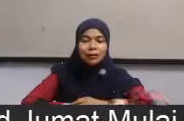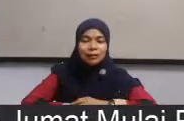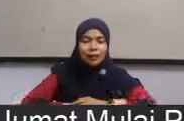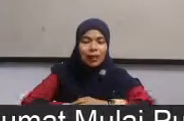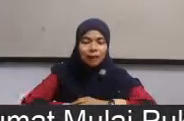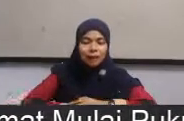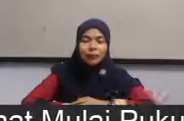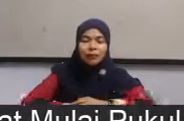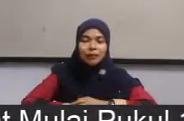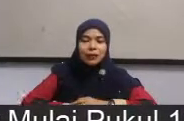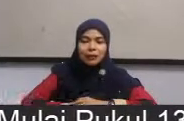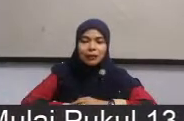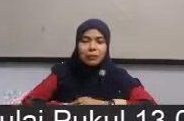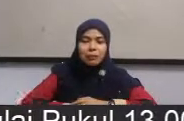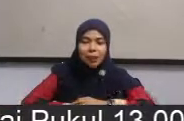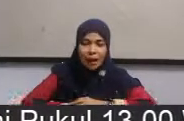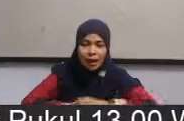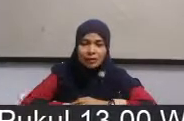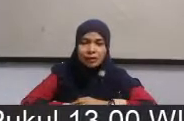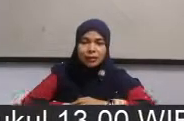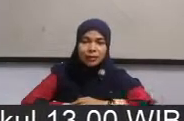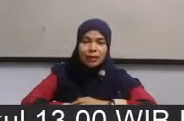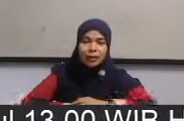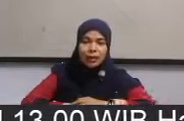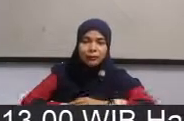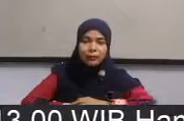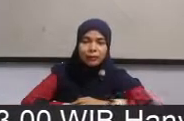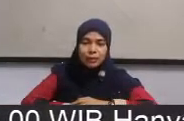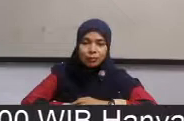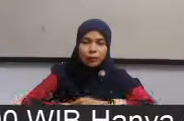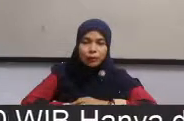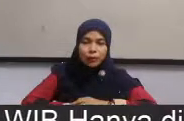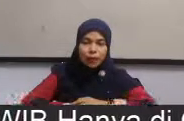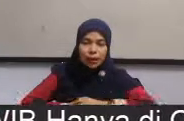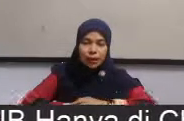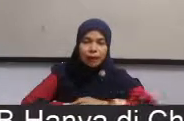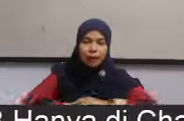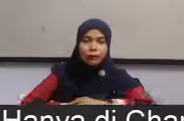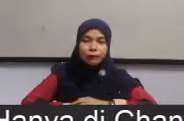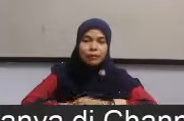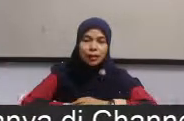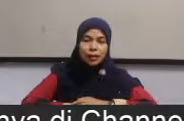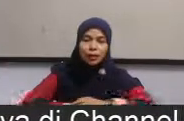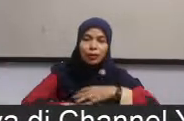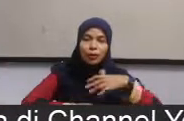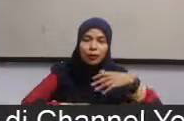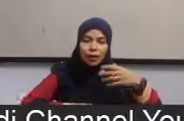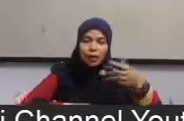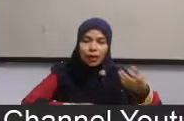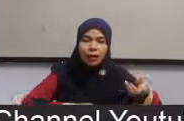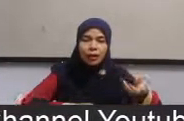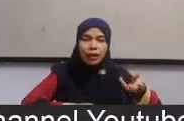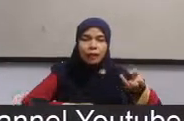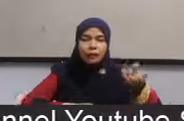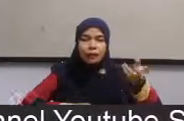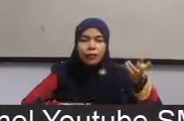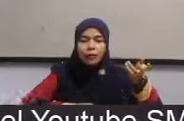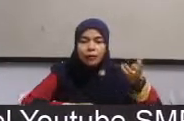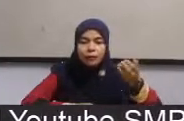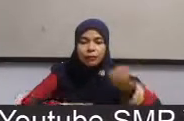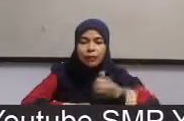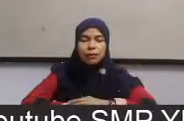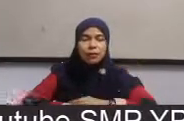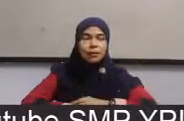ya Hai dipakai sesuai dengan fungsi kebutuhannya dan fungsi teknologinya dan